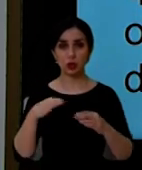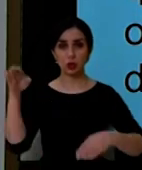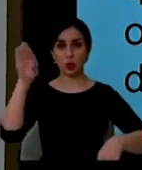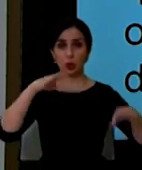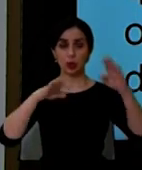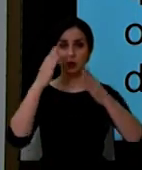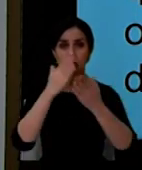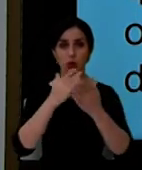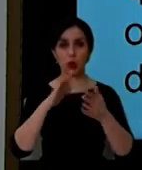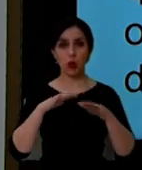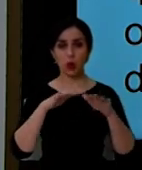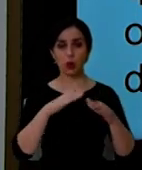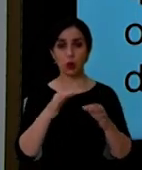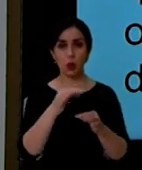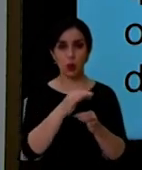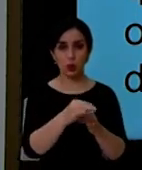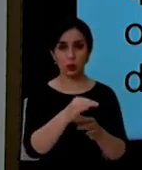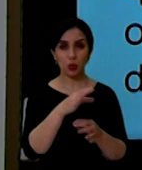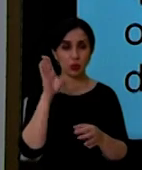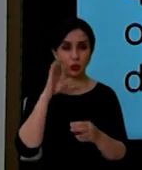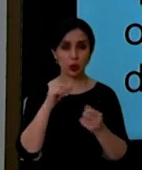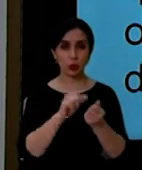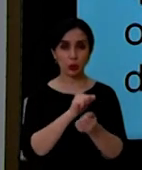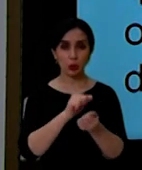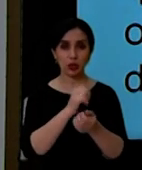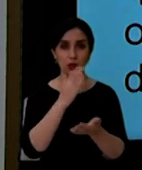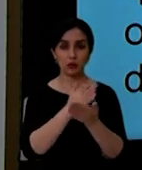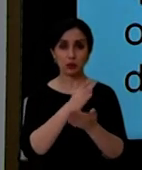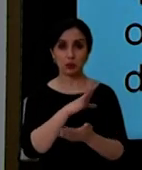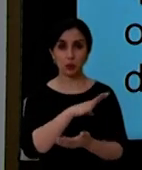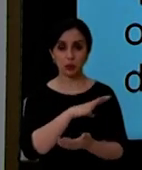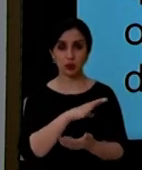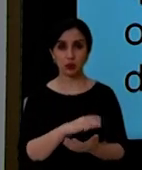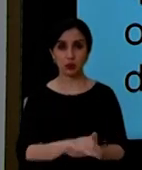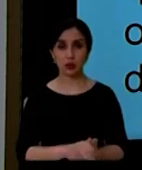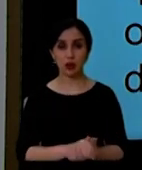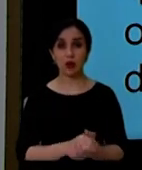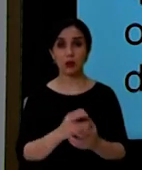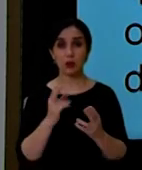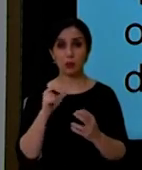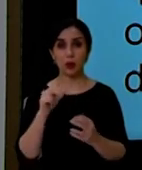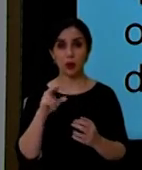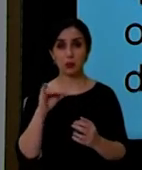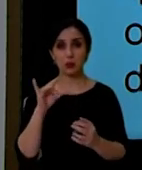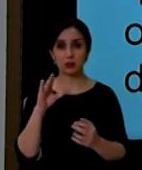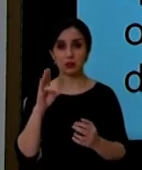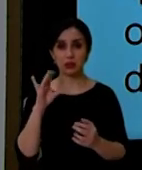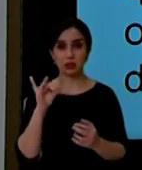aral xalatıdəgi kçikinə qruqlikdən ibarət bolgan. Pəprdniklər,